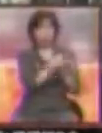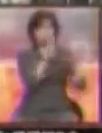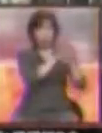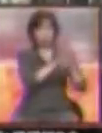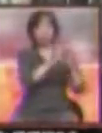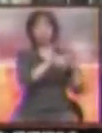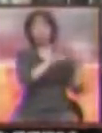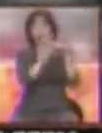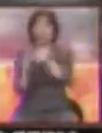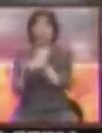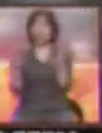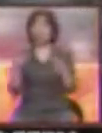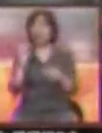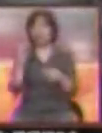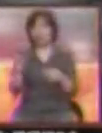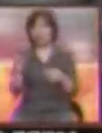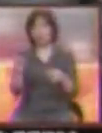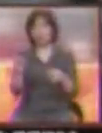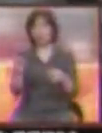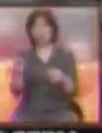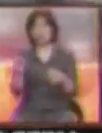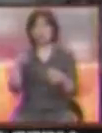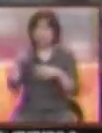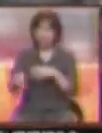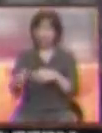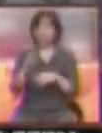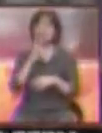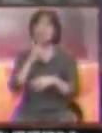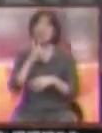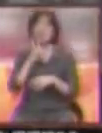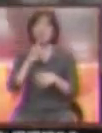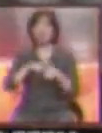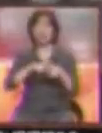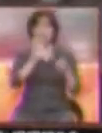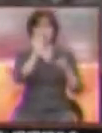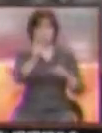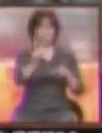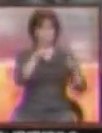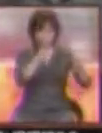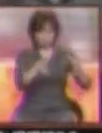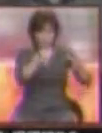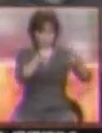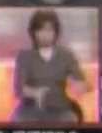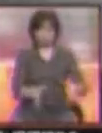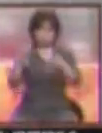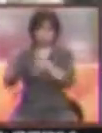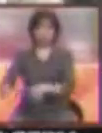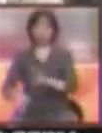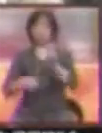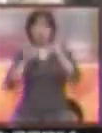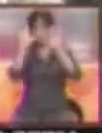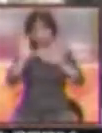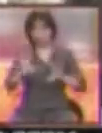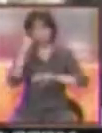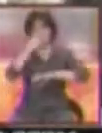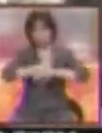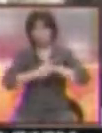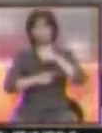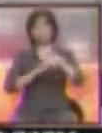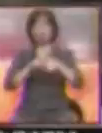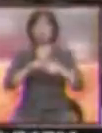supply. Kaya naman, nagkakasya sila sa dalawang drum ng tubig para sa iisang araw. Tiisan lang talaga, wala namang liguan